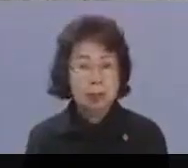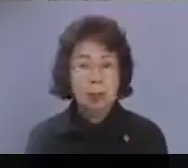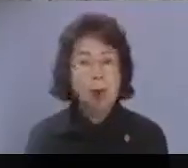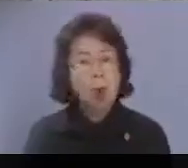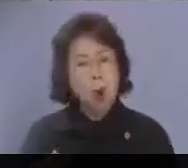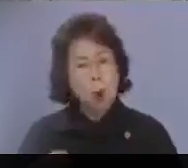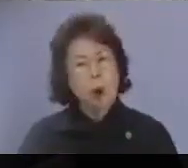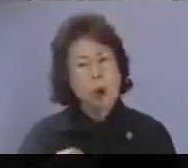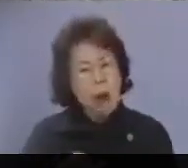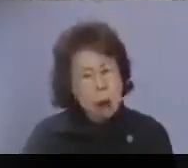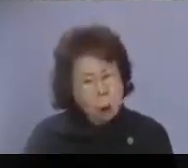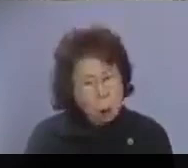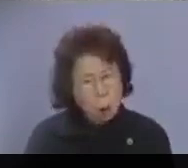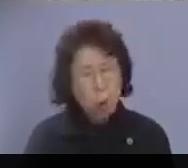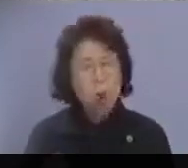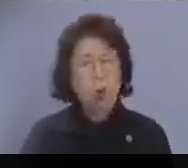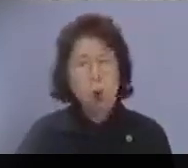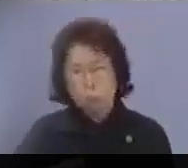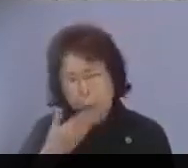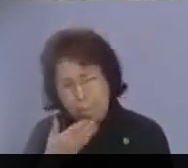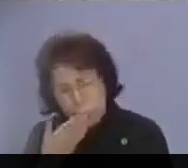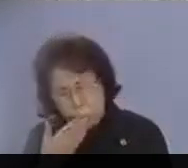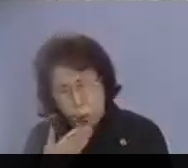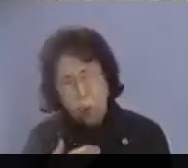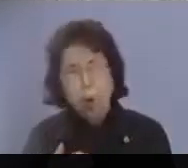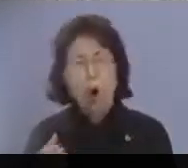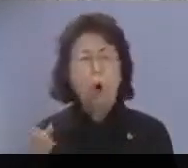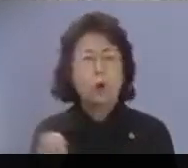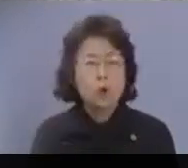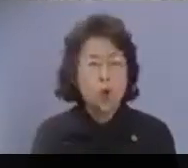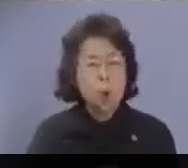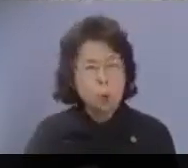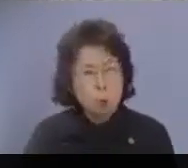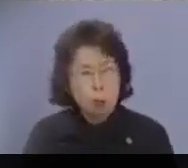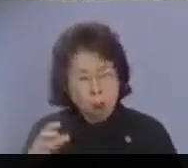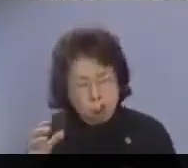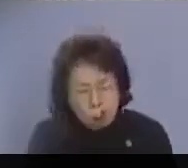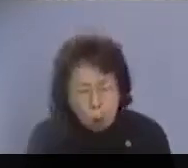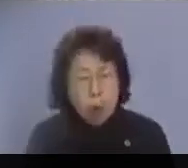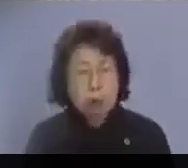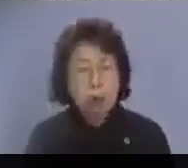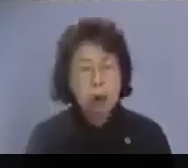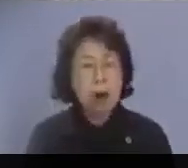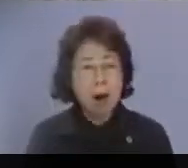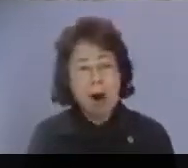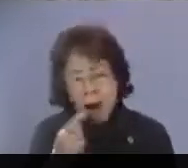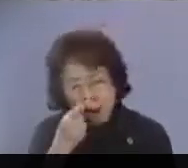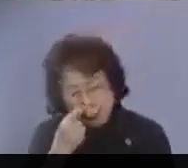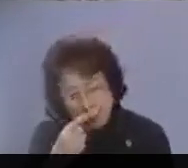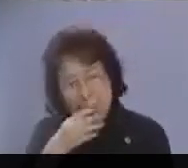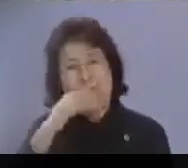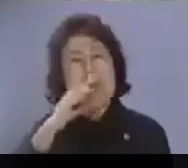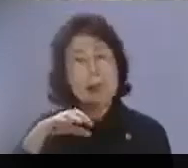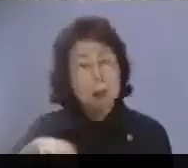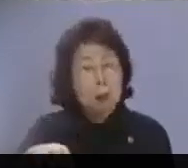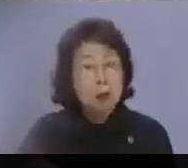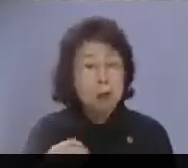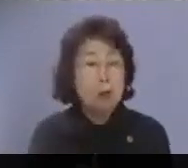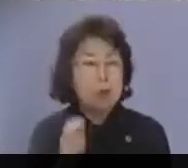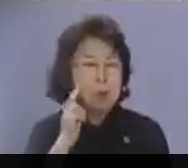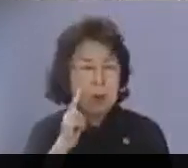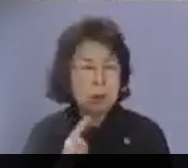사고요. 여기에 저 밥도 먹고요. 모임에 저 커피도 마시고 하는 게